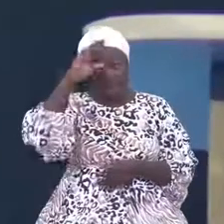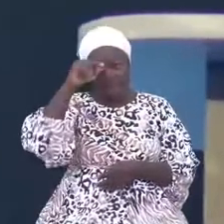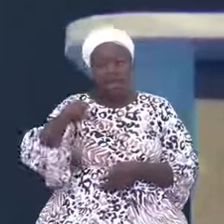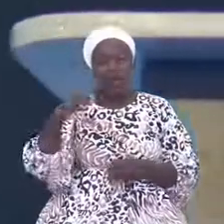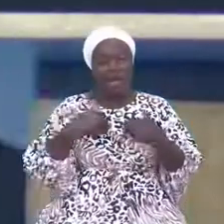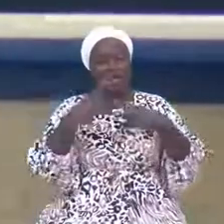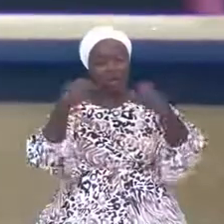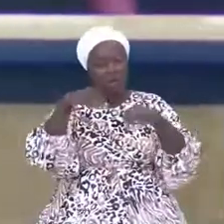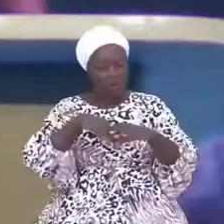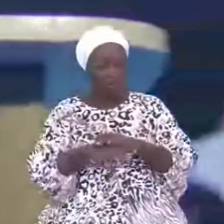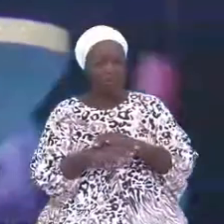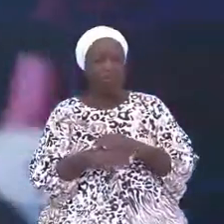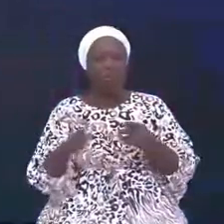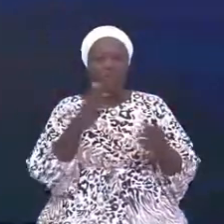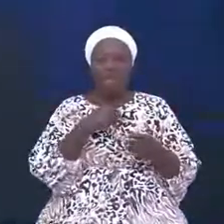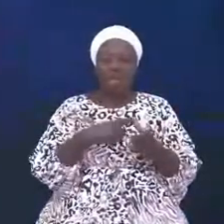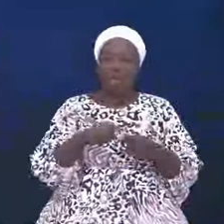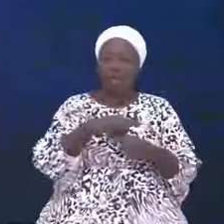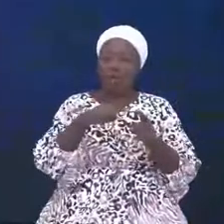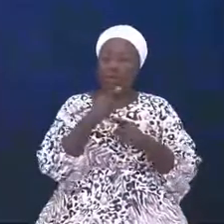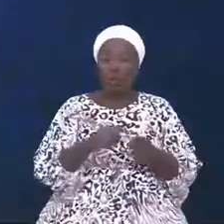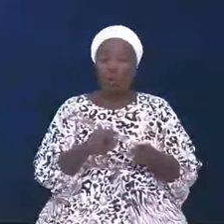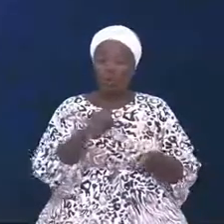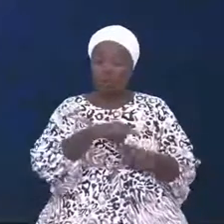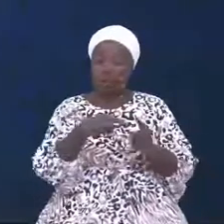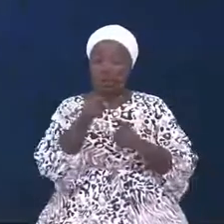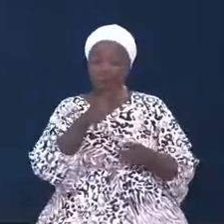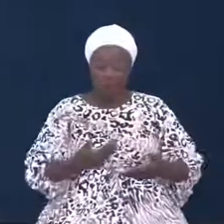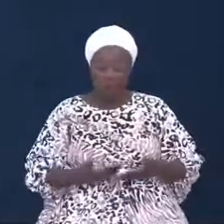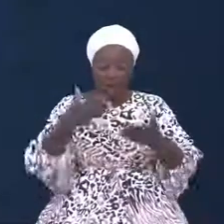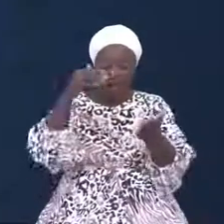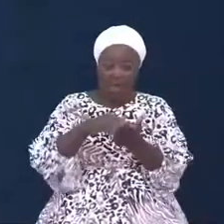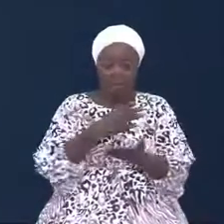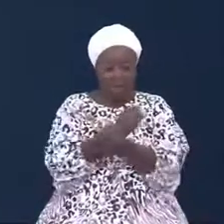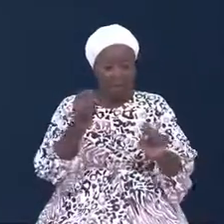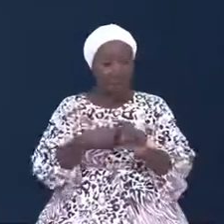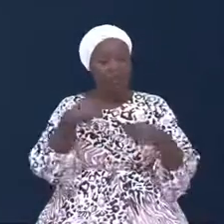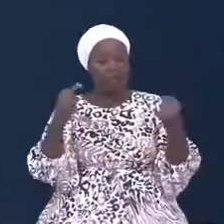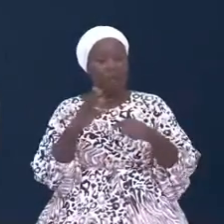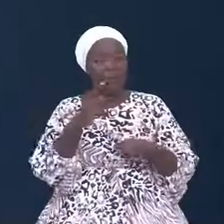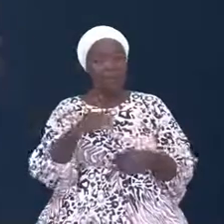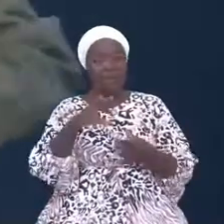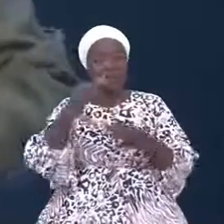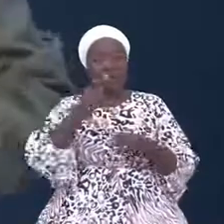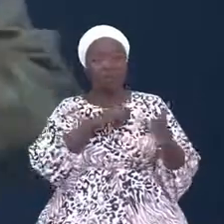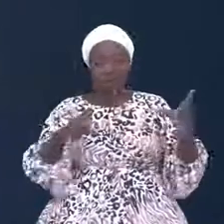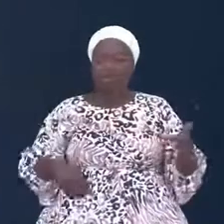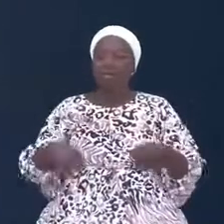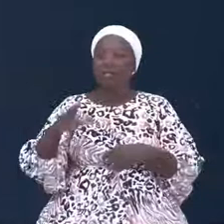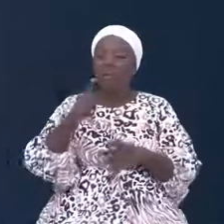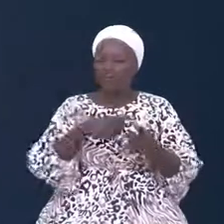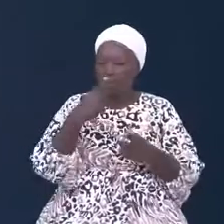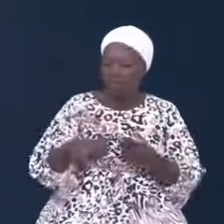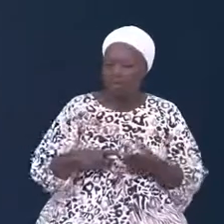la vérité dans le monde dans lequel il est venu. Et quand tu nais de nouveau, tu es né de nouveau